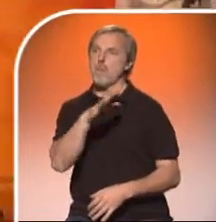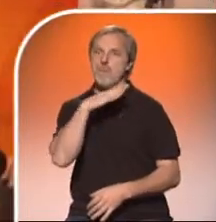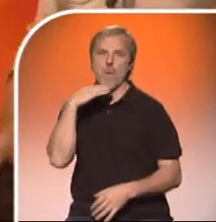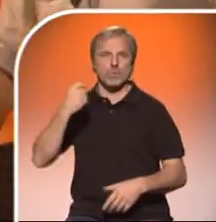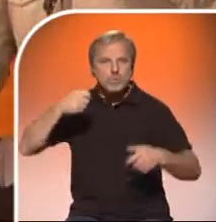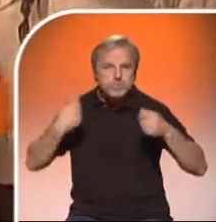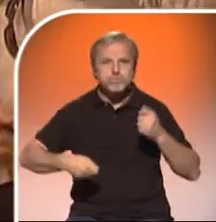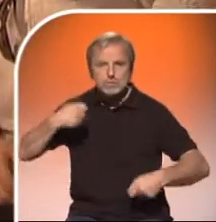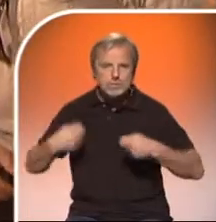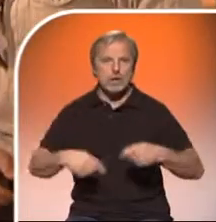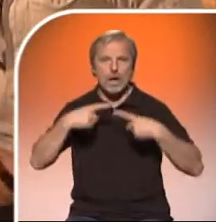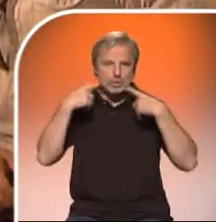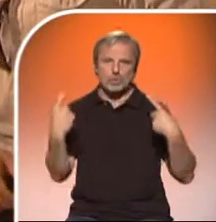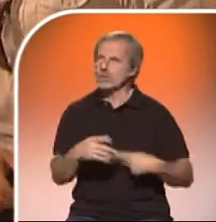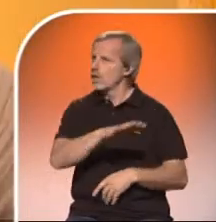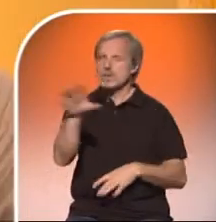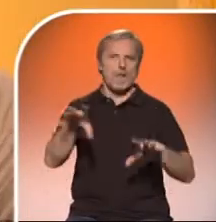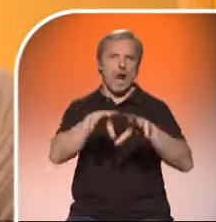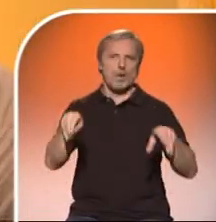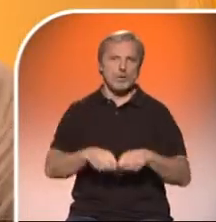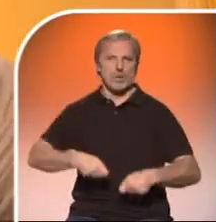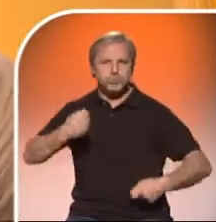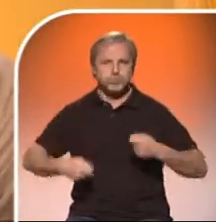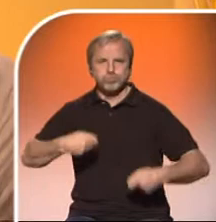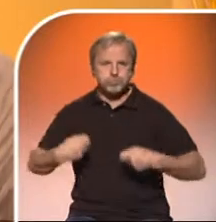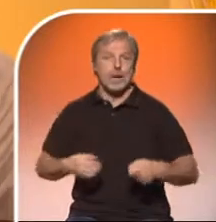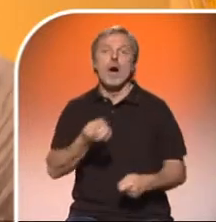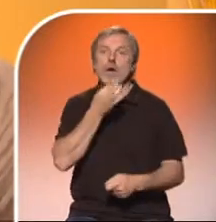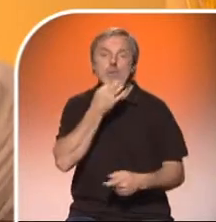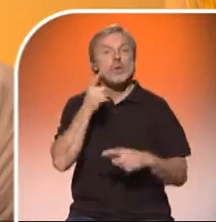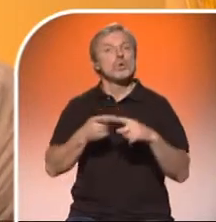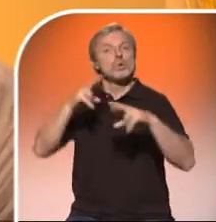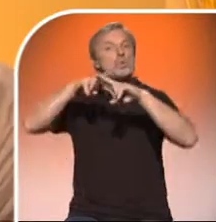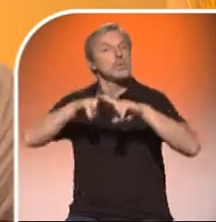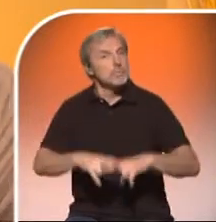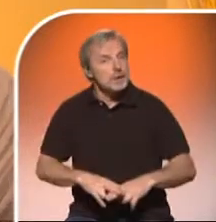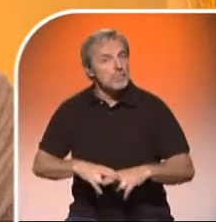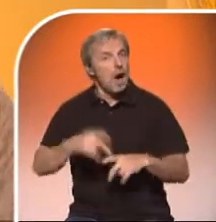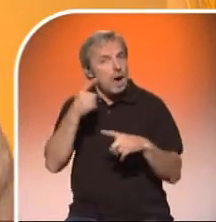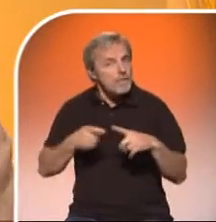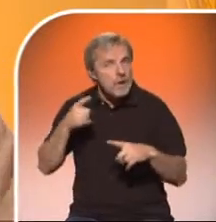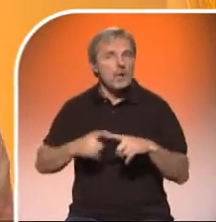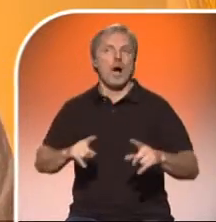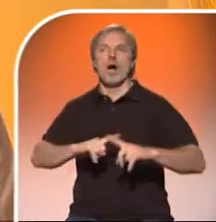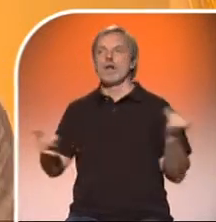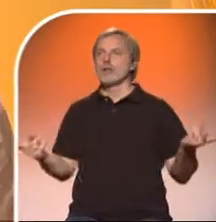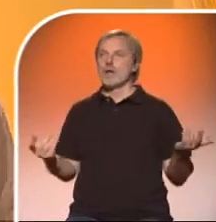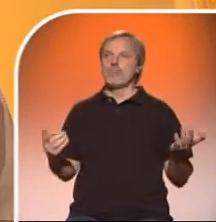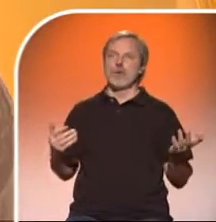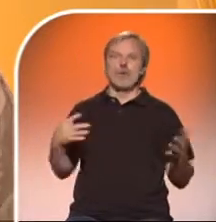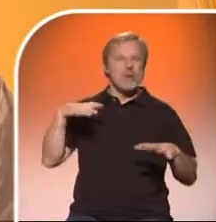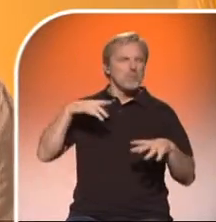takže bubnuje celá rodina. No. Jako když mám chviličku nebo relax, nebo nějaký splín, nebo prostě potřebuji se z toho